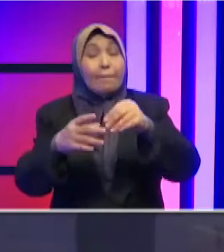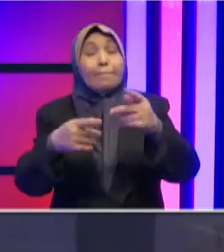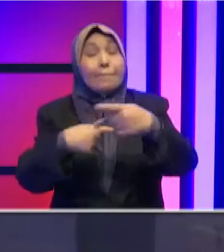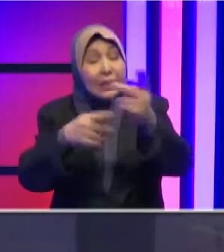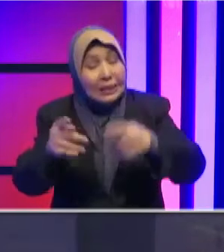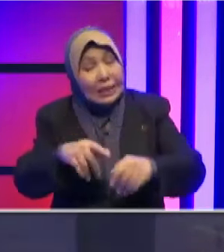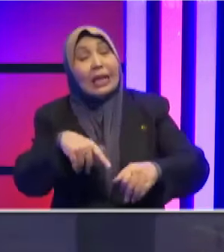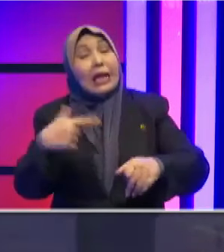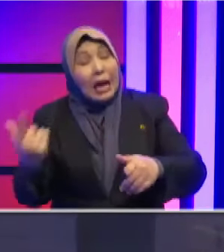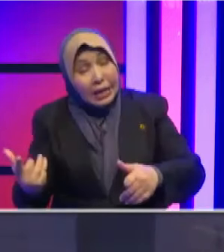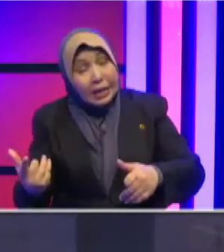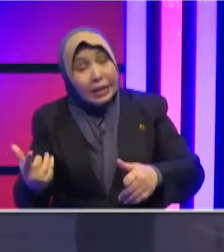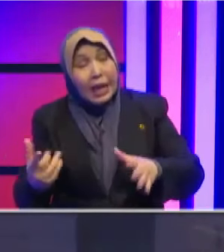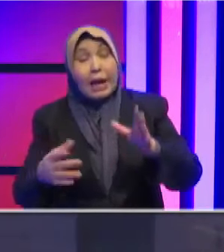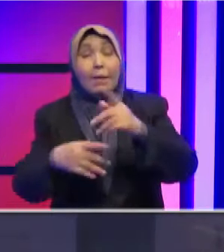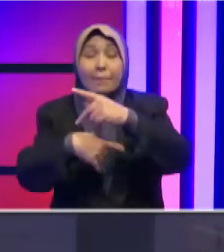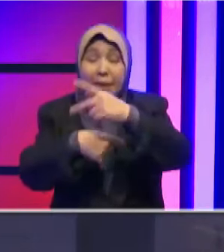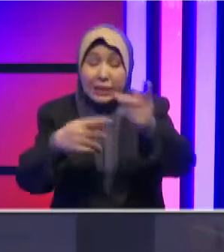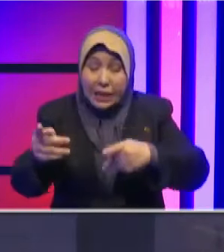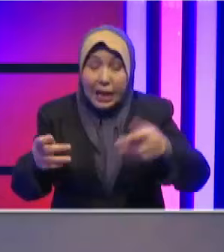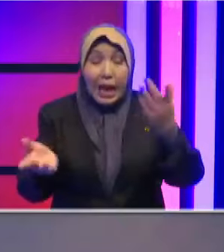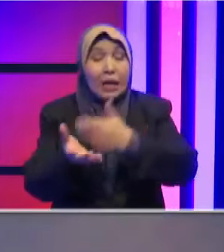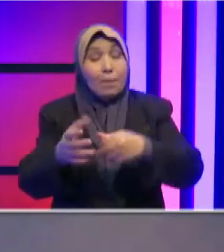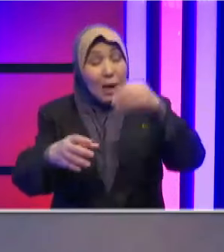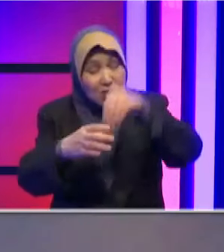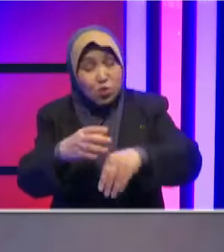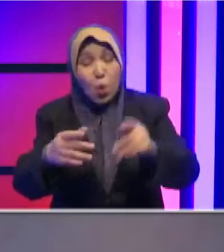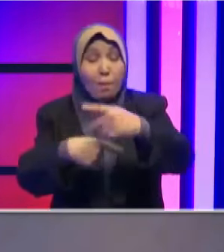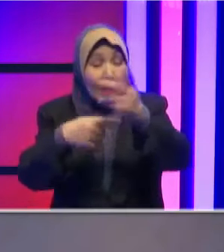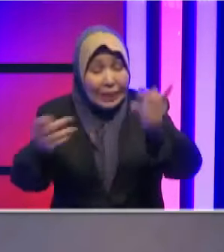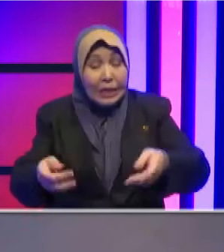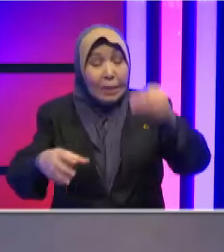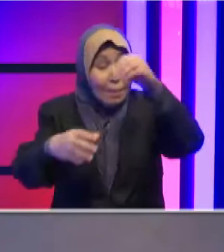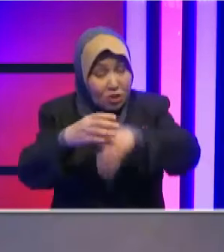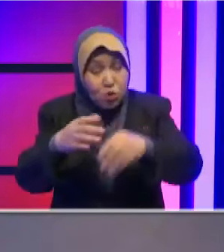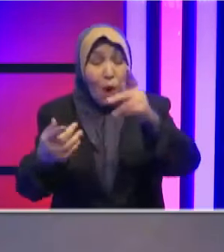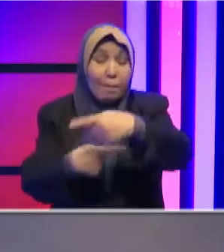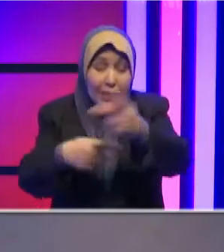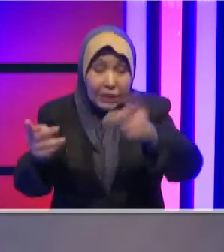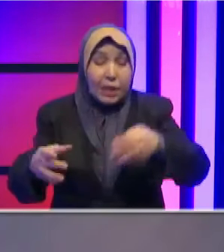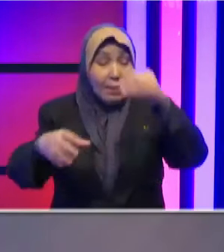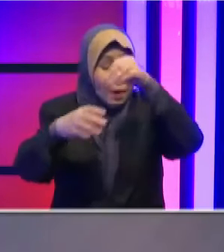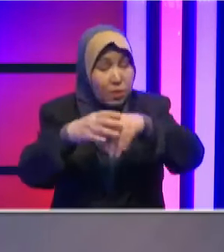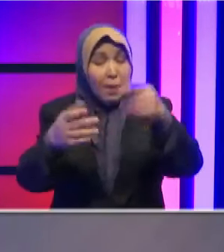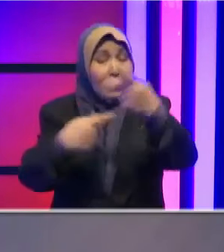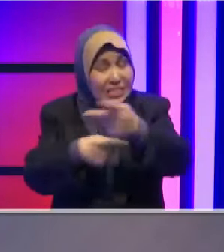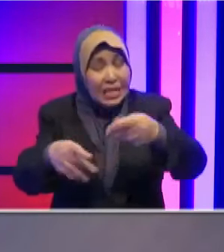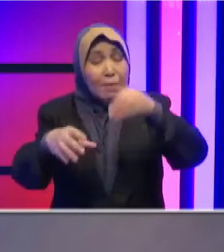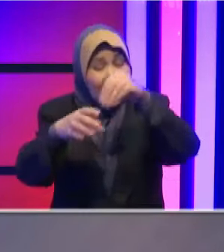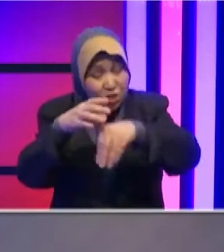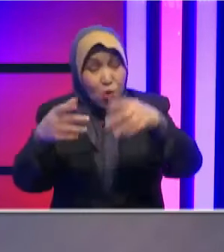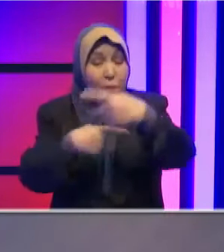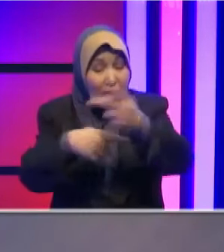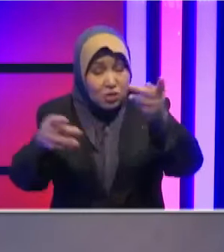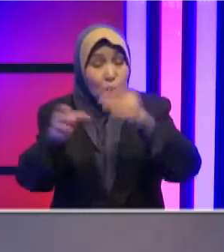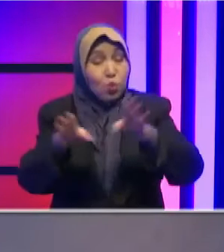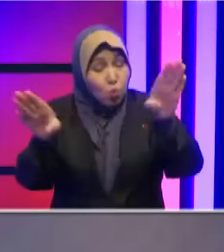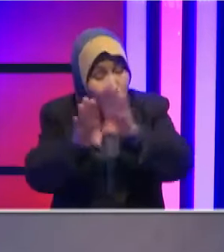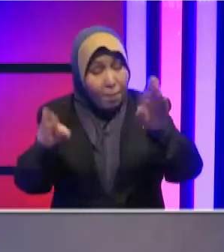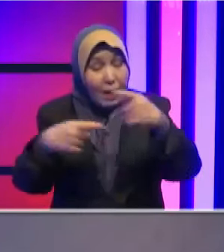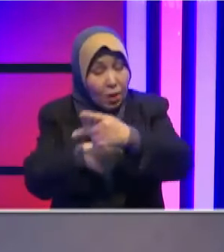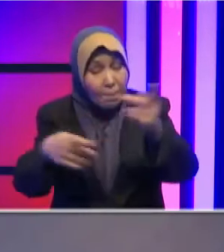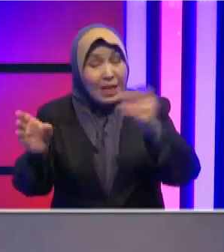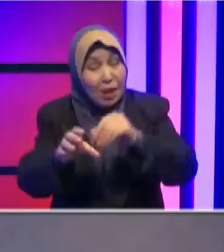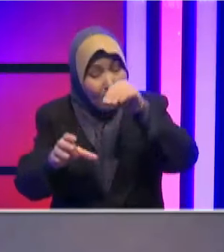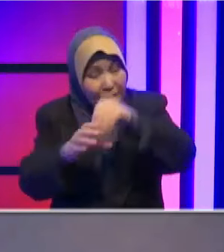lain kebun putih yang lain itu dimasukkan dalam peti yang satu lagi heboh putih yang satu lagi itu dimasukkan